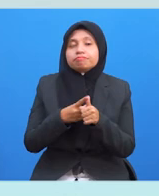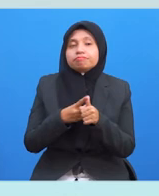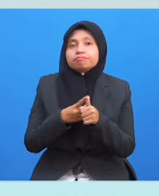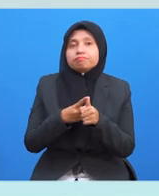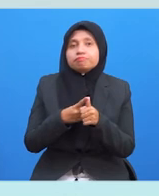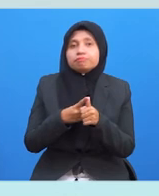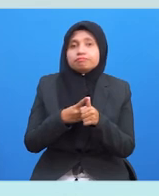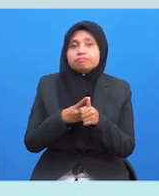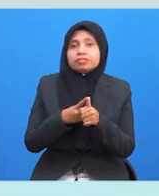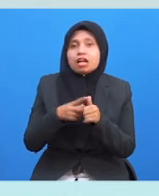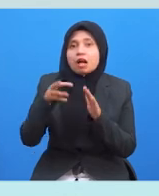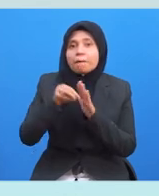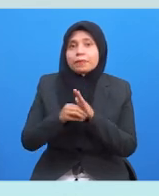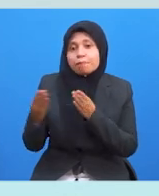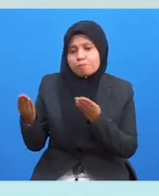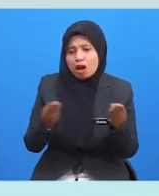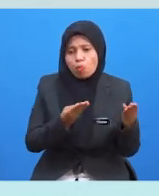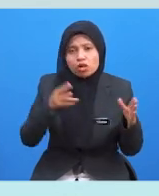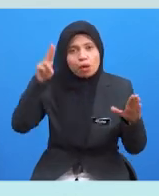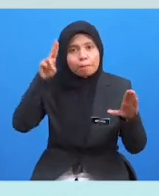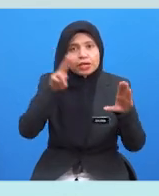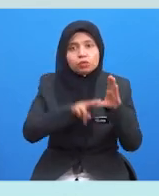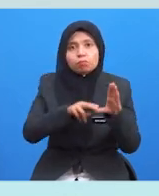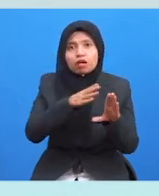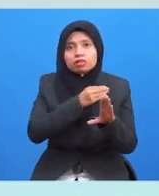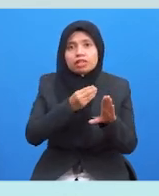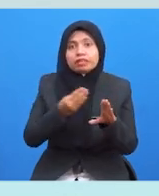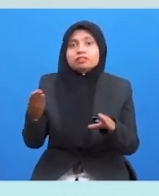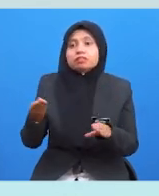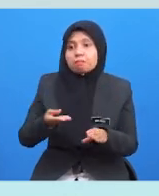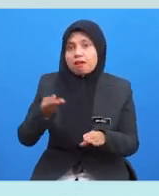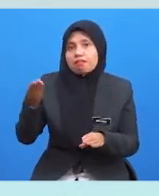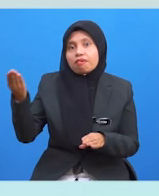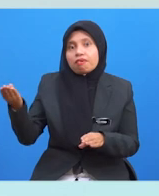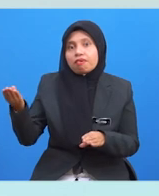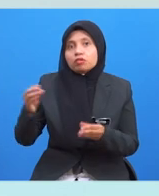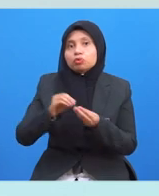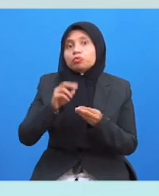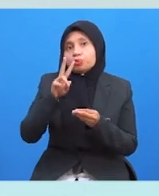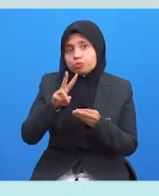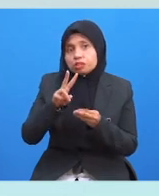pertama, membawa penumpang dan barangan. Kedua,